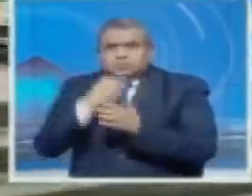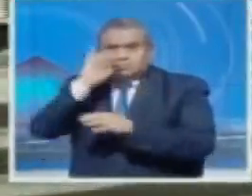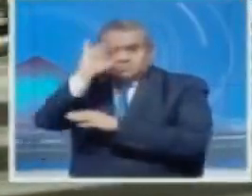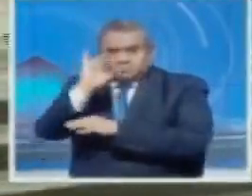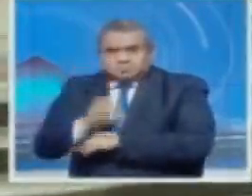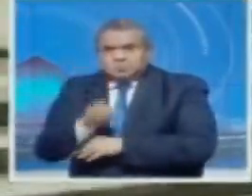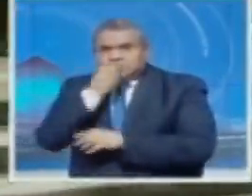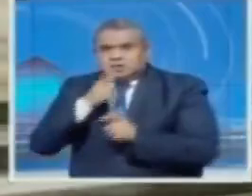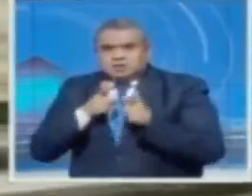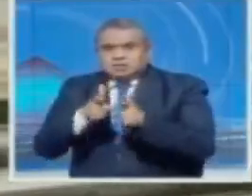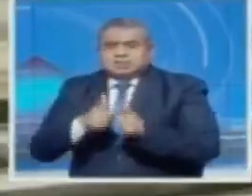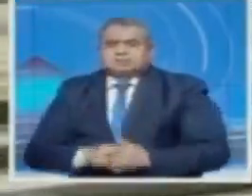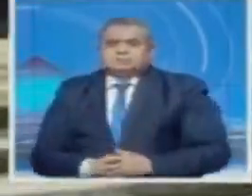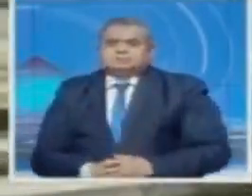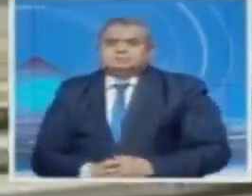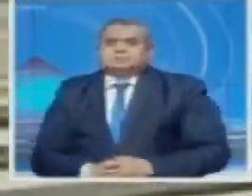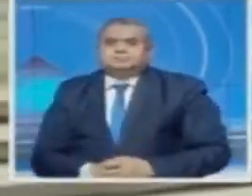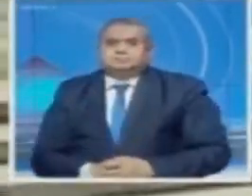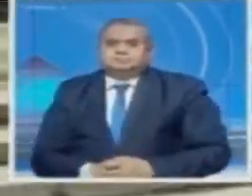قصر الإليزي.